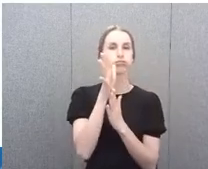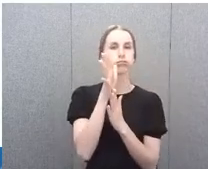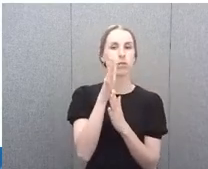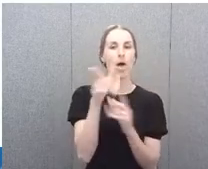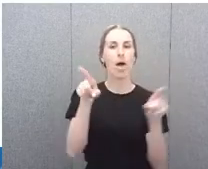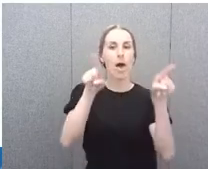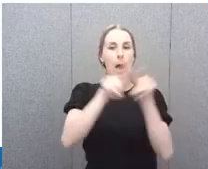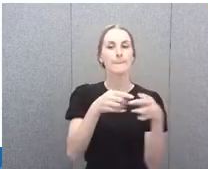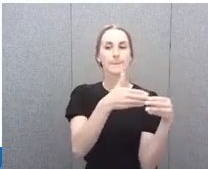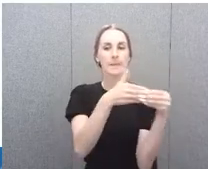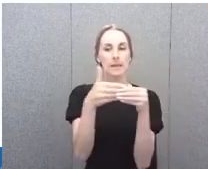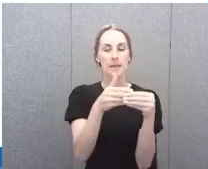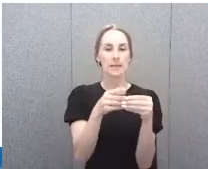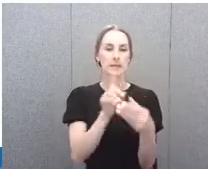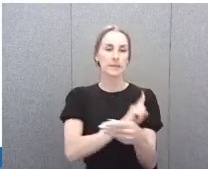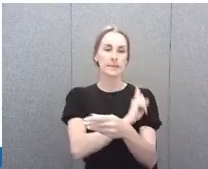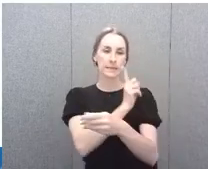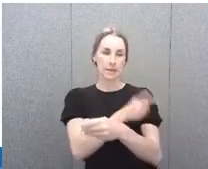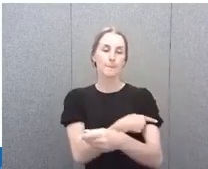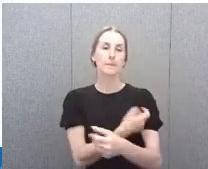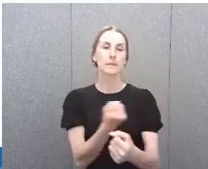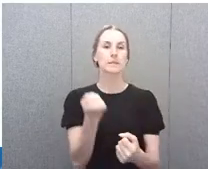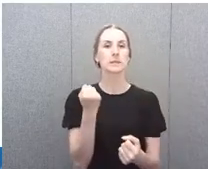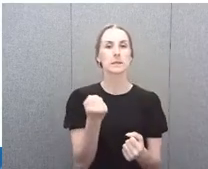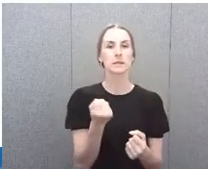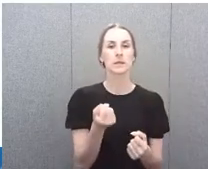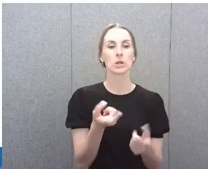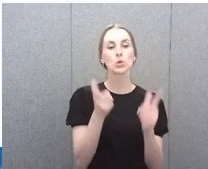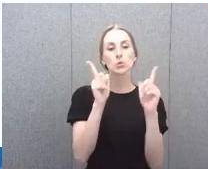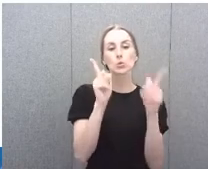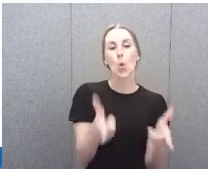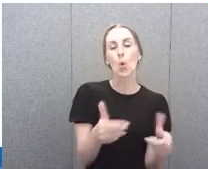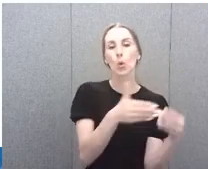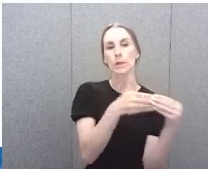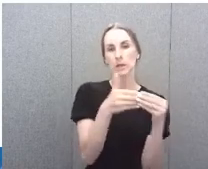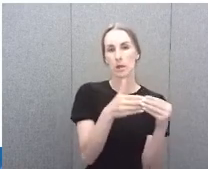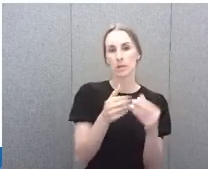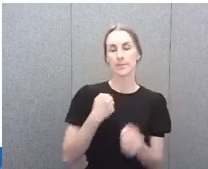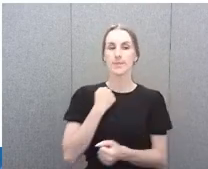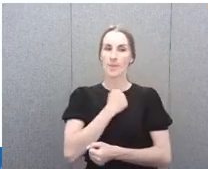как лидер так выросла, она так